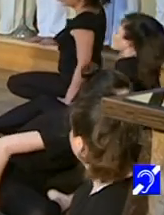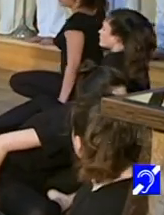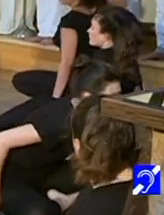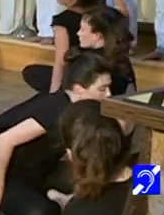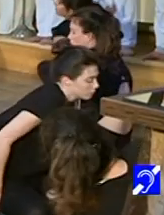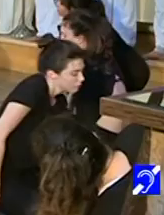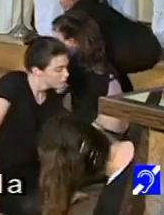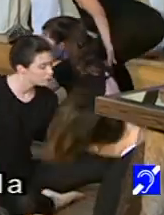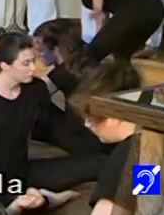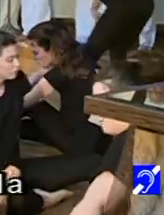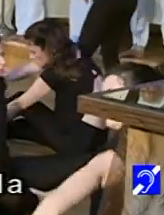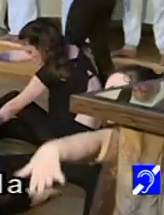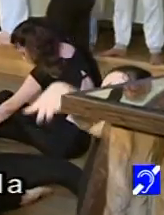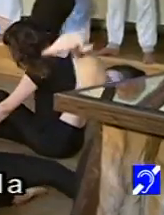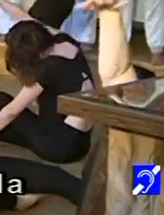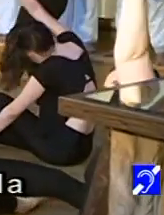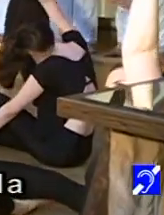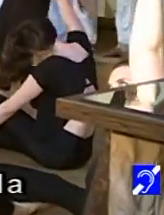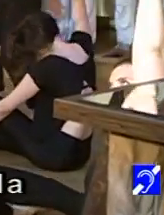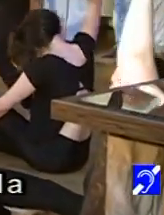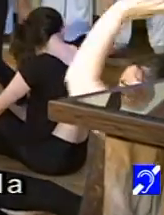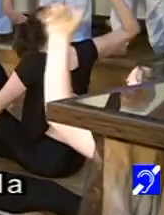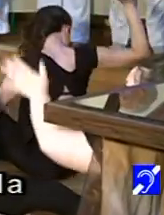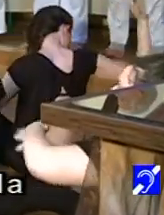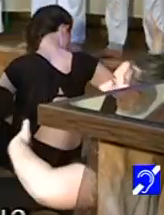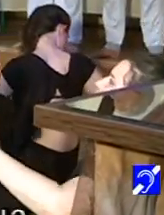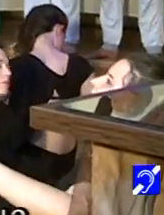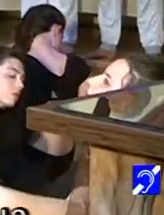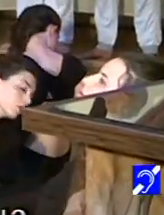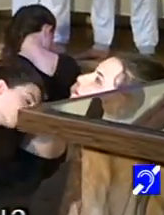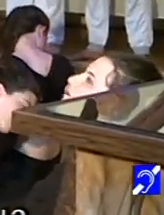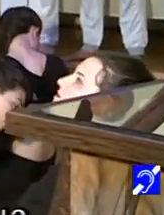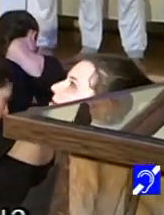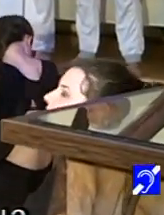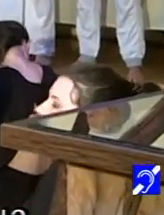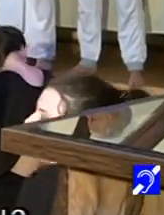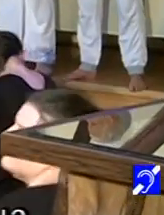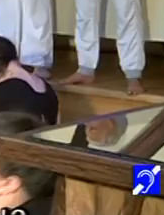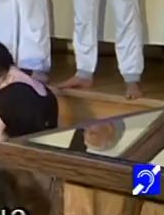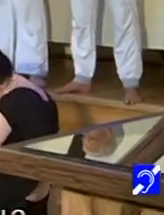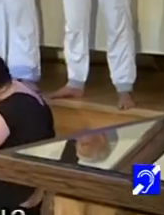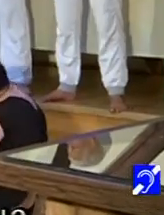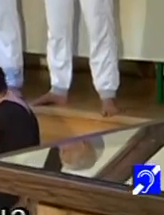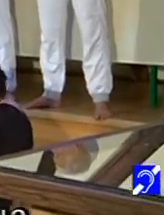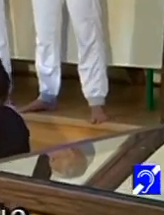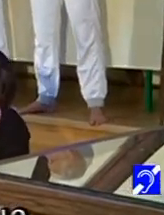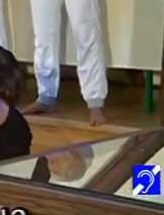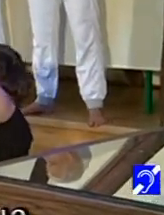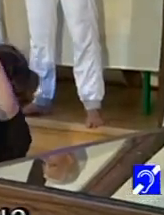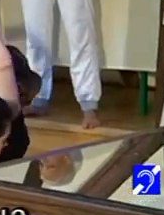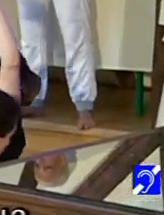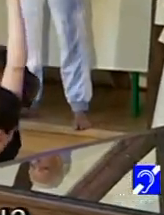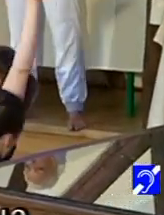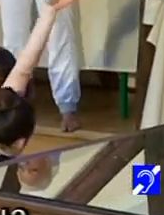Wieso nimmt man an der Sommerakademie in Klausenburg teil und wieso bereitet man sich auf die Präsentation, die wir